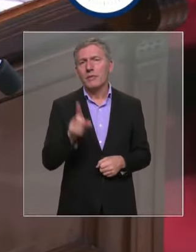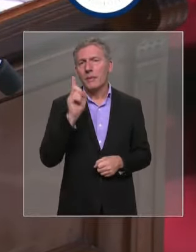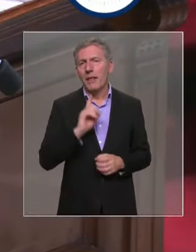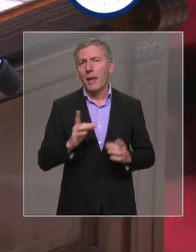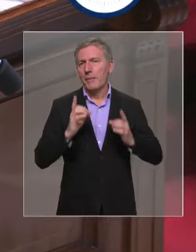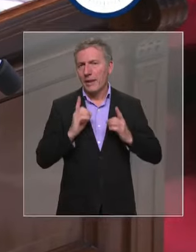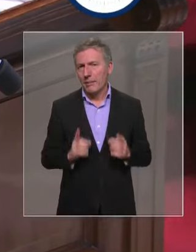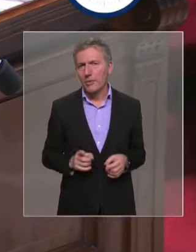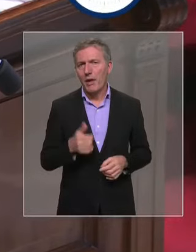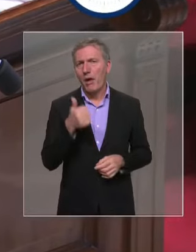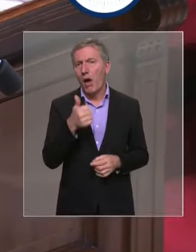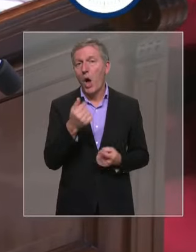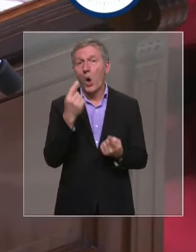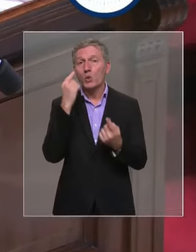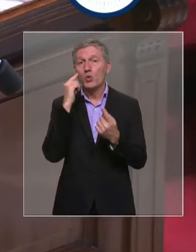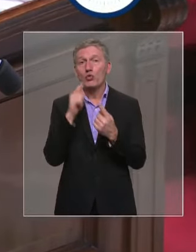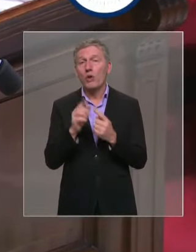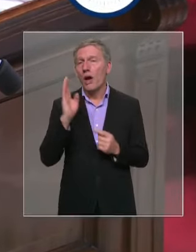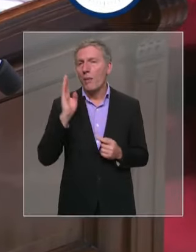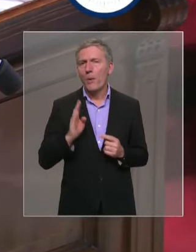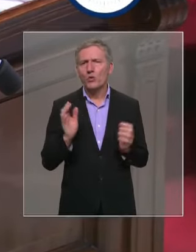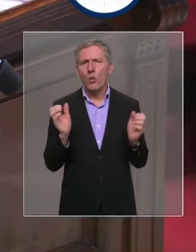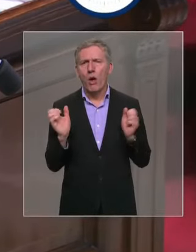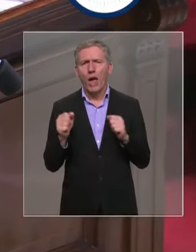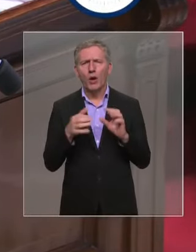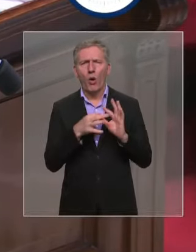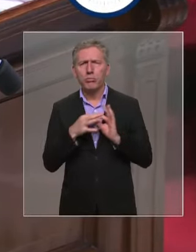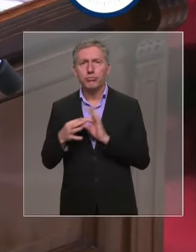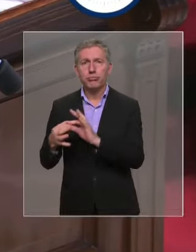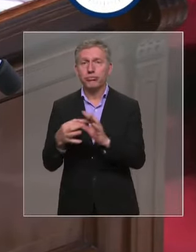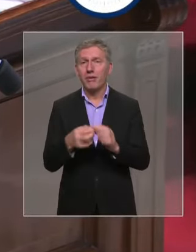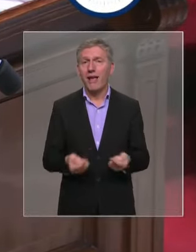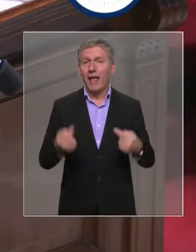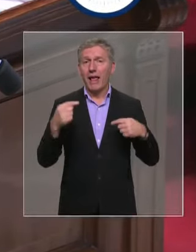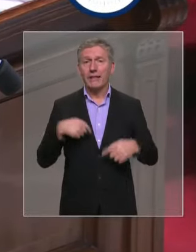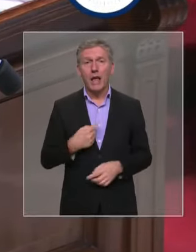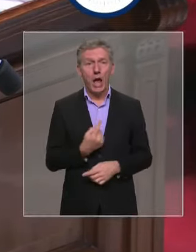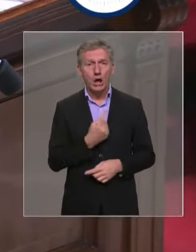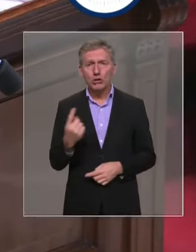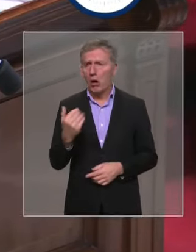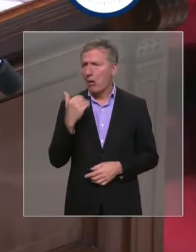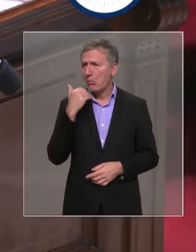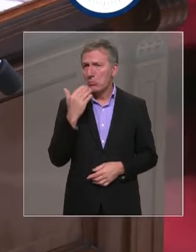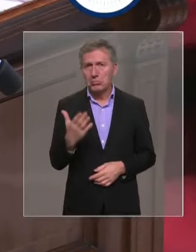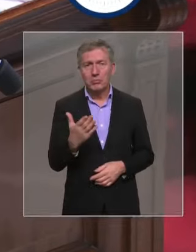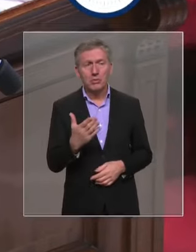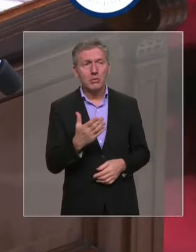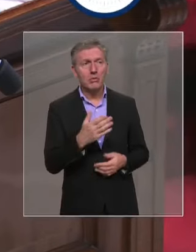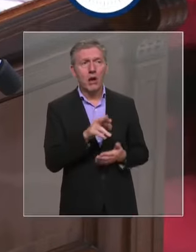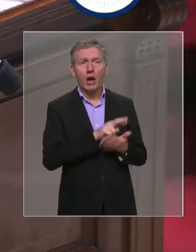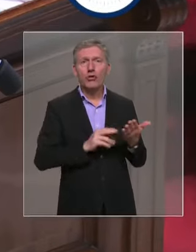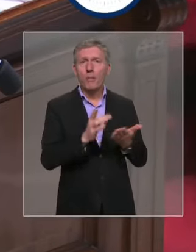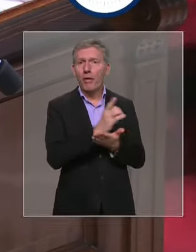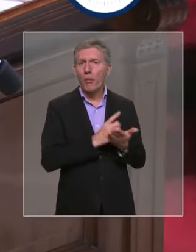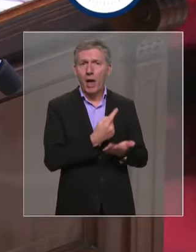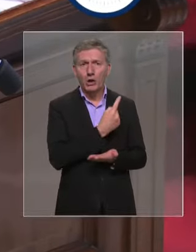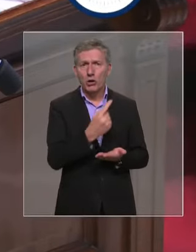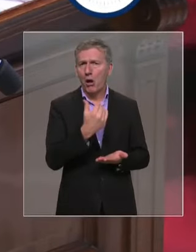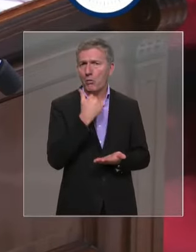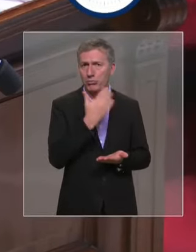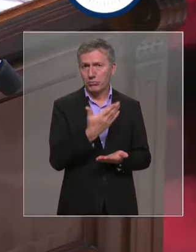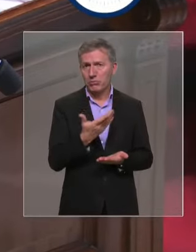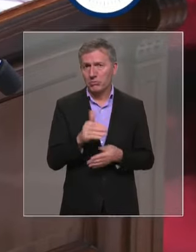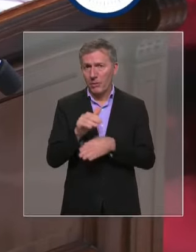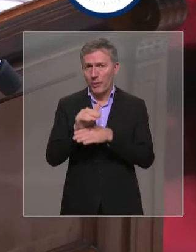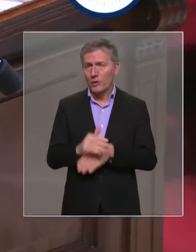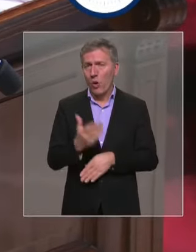a un sujet sur lequel nous avons besoin de concorde et sur lequel l'État ne pourra pas seul et que les collectivités ne pourront pas seules, c'est bien la protection